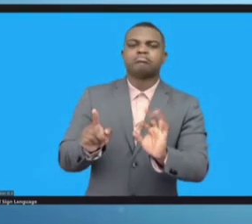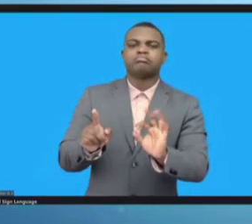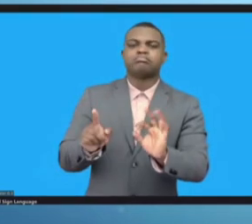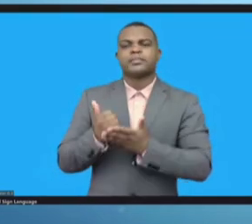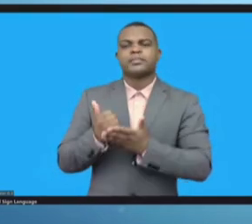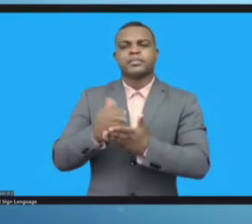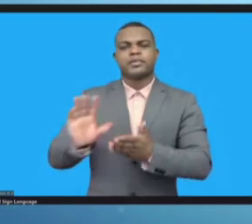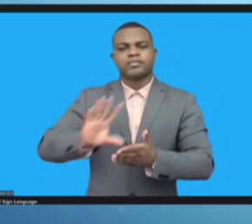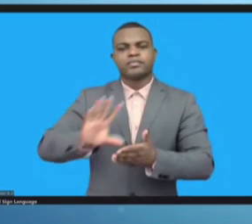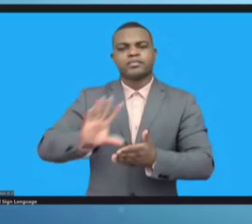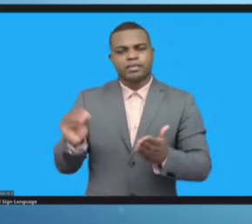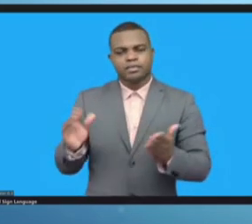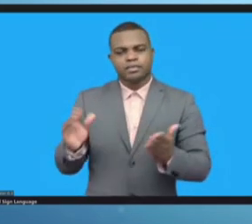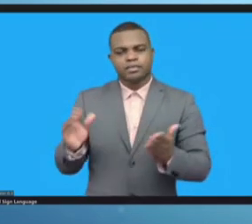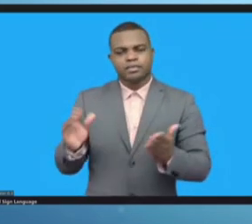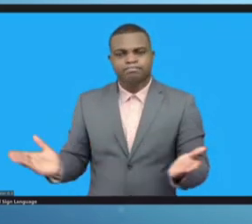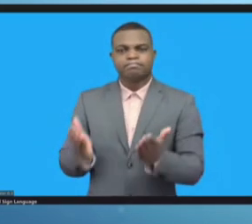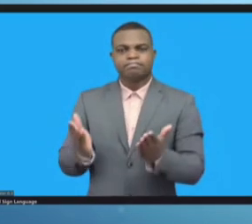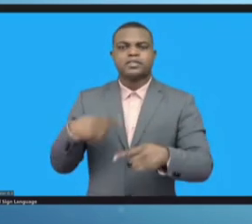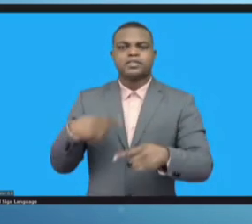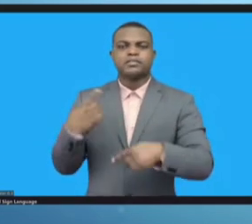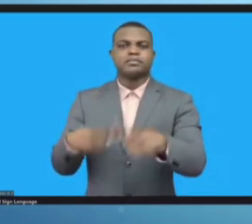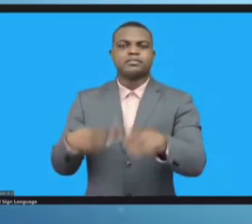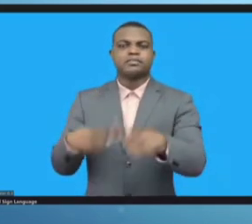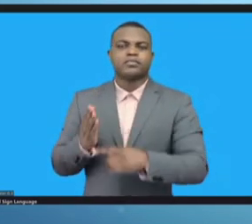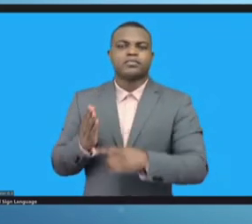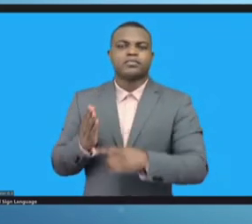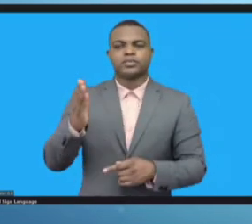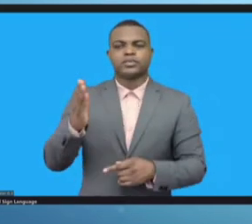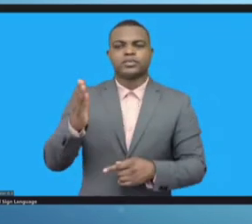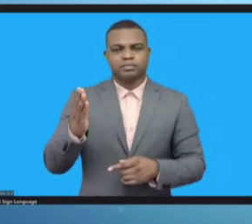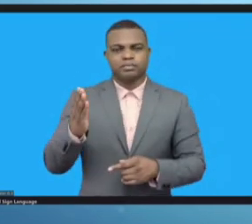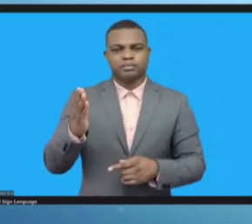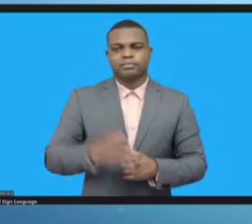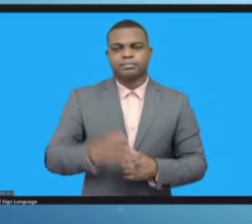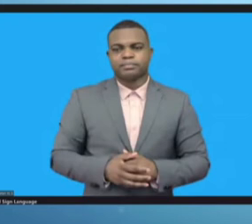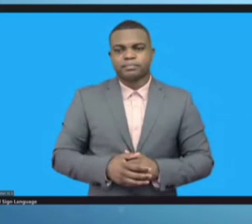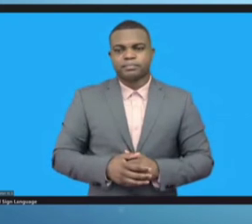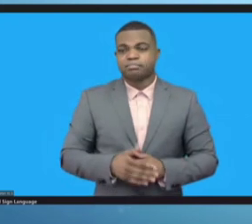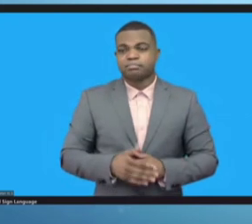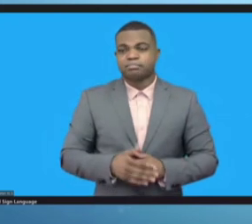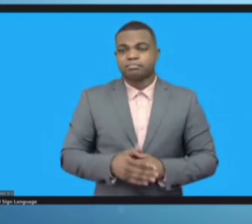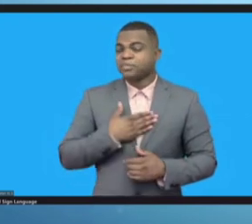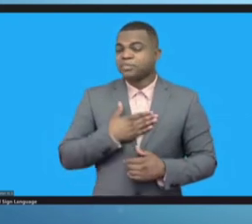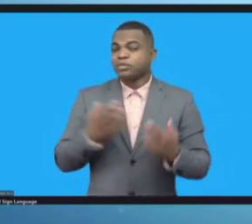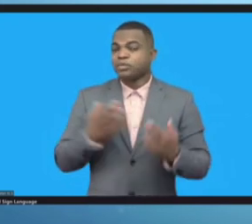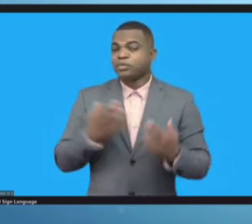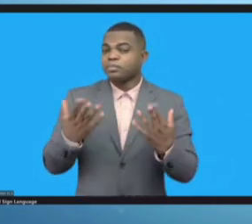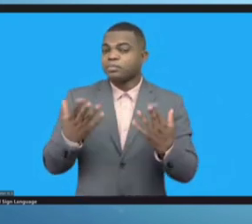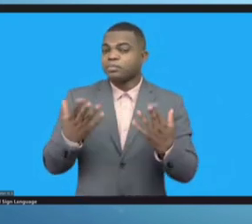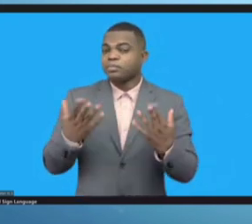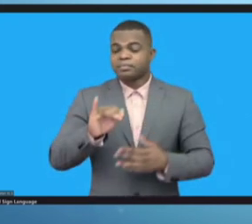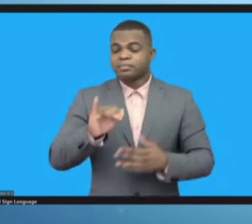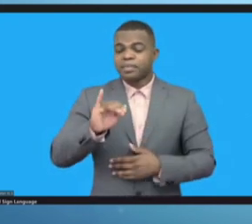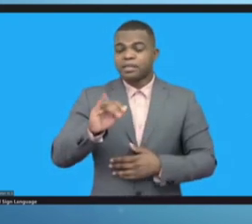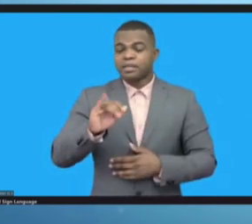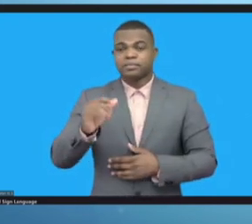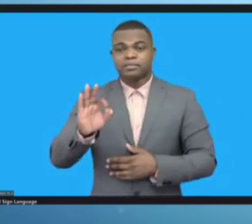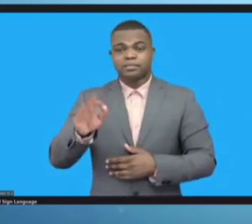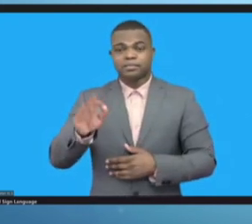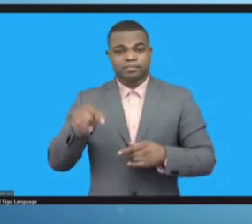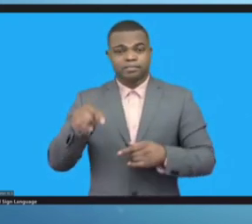la construction d'une Afrique, ou du moins de l'avenir durable de l'Afrique, ne pourrait être sous-estimé.